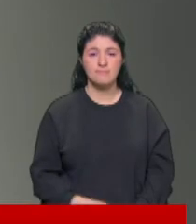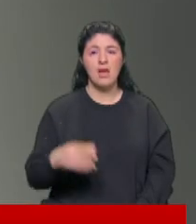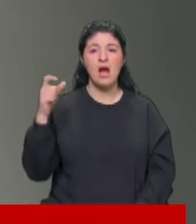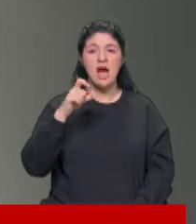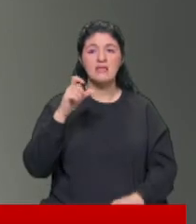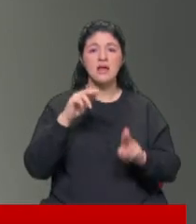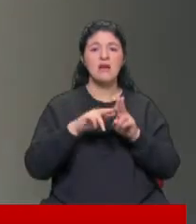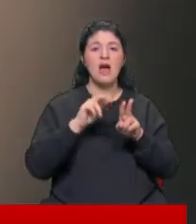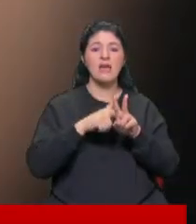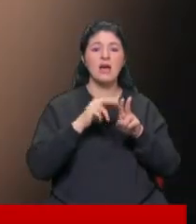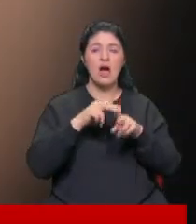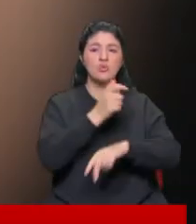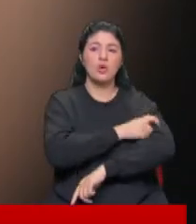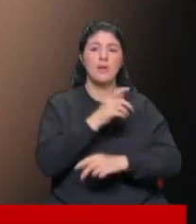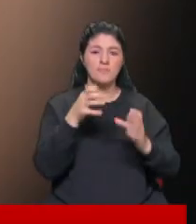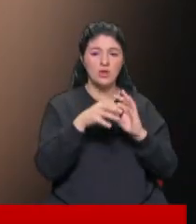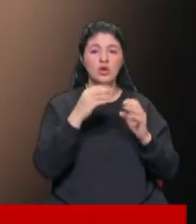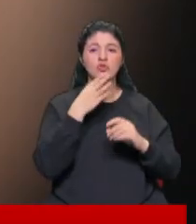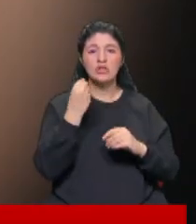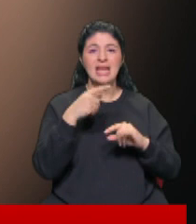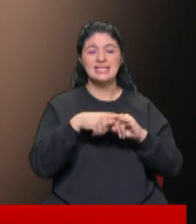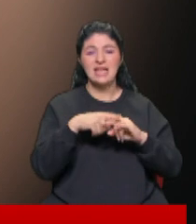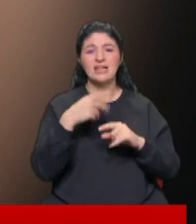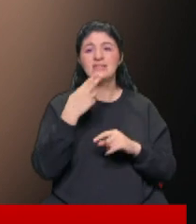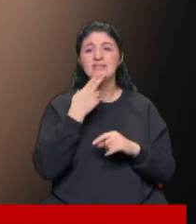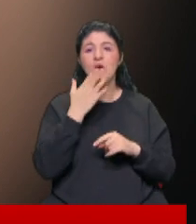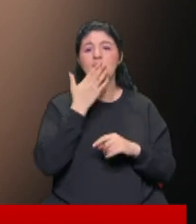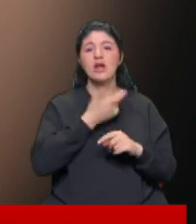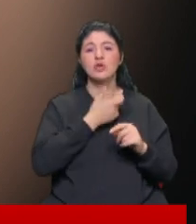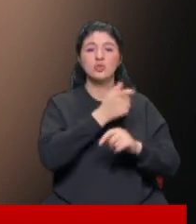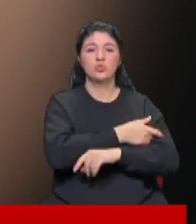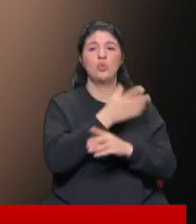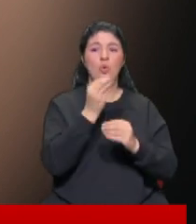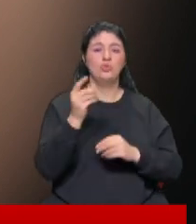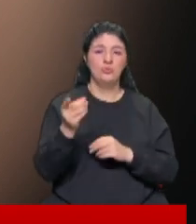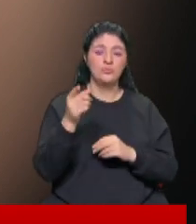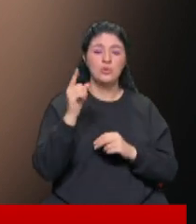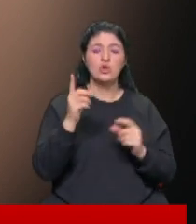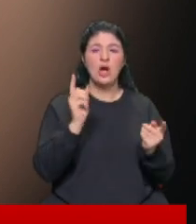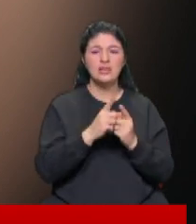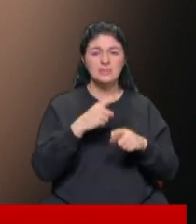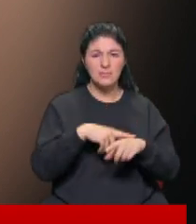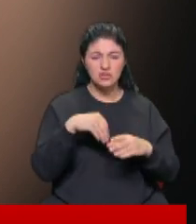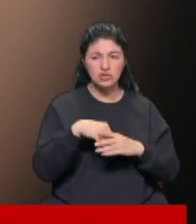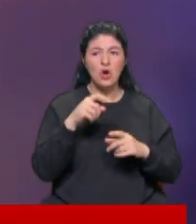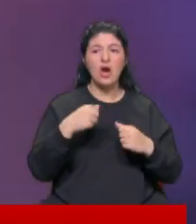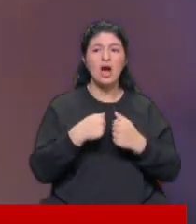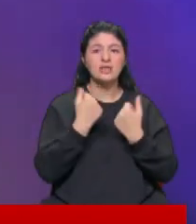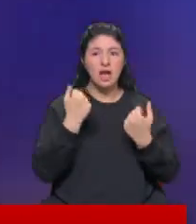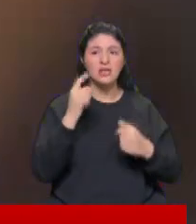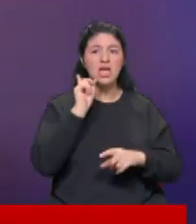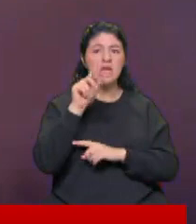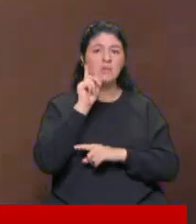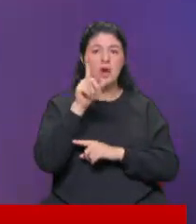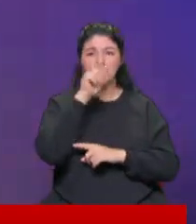Aydın'da Kredi Yurtlar Kurumu'na bağlı Güzel Hisar Kız Öğrenci Yurdu'nda yaşandı o kahreden kaza. Ve çok kısa bir süre içinde de o kazanın